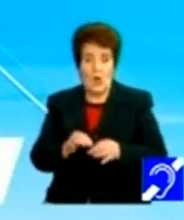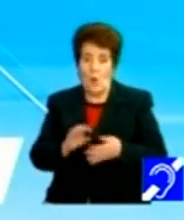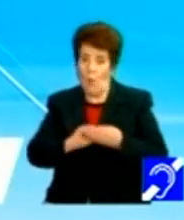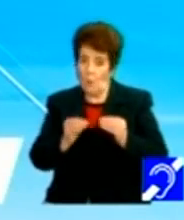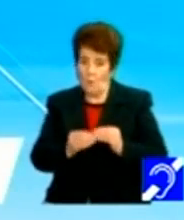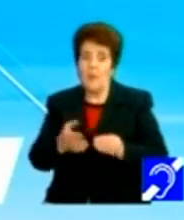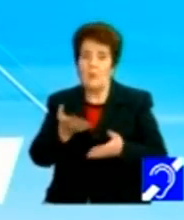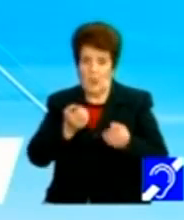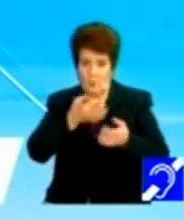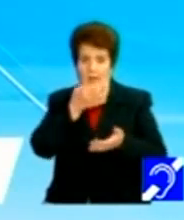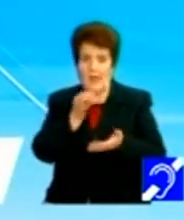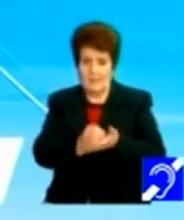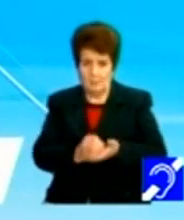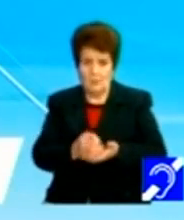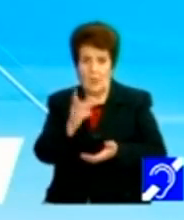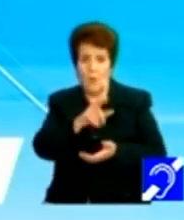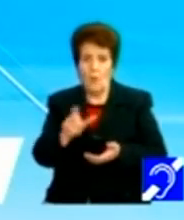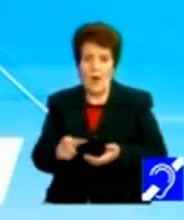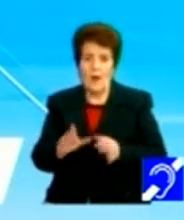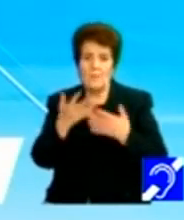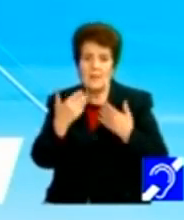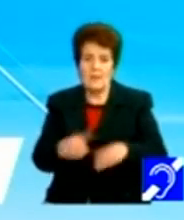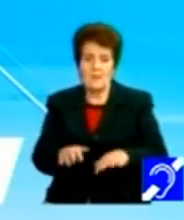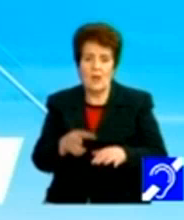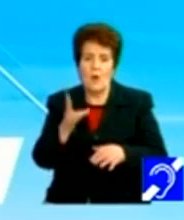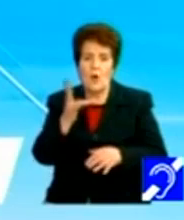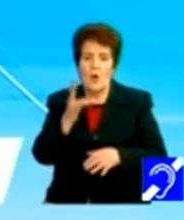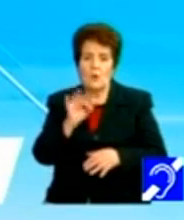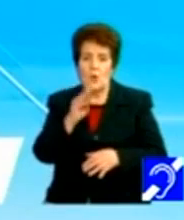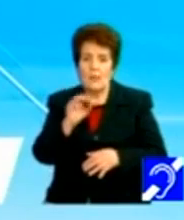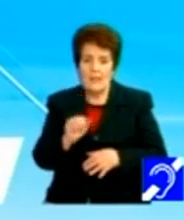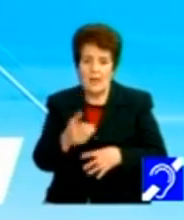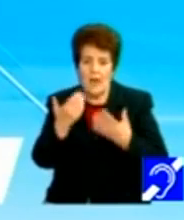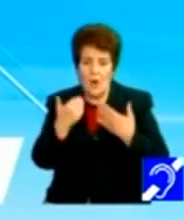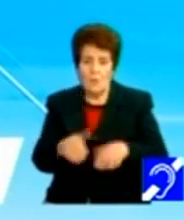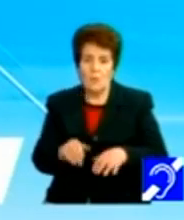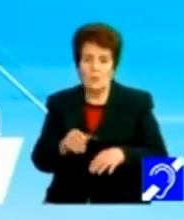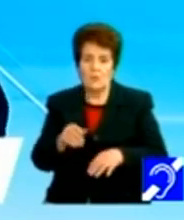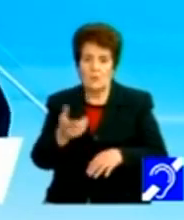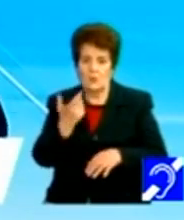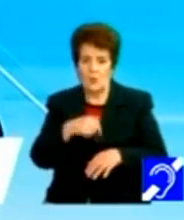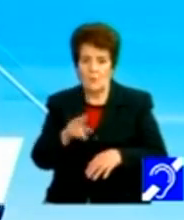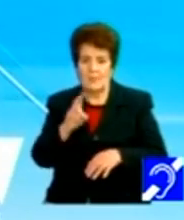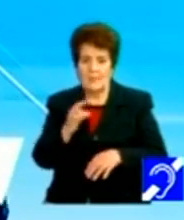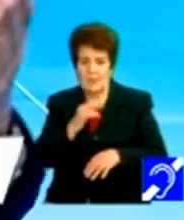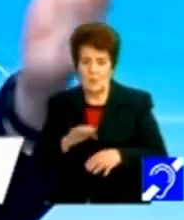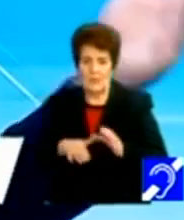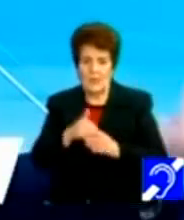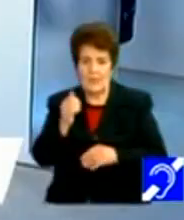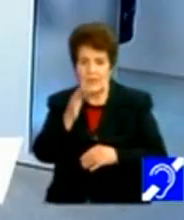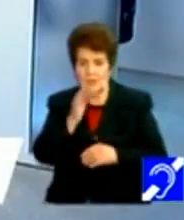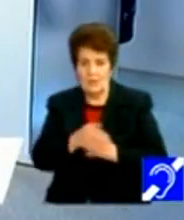asemenea chestiune. Dar oamenii deja au dat notă, au pus notă acestor insinuări a domnului Țicu la alegerile de municipiu